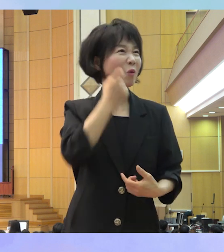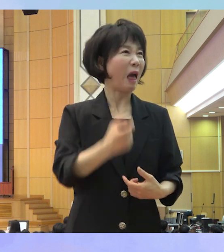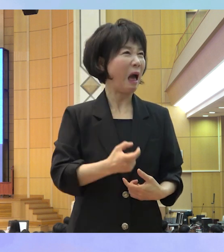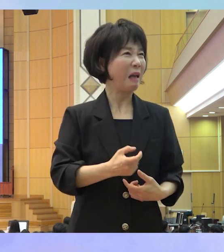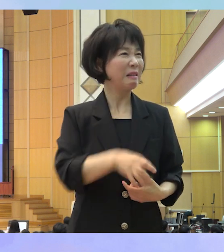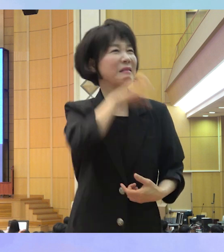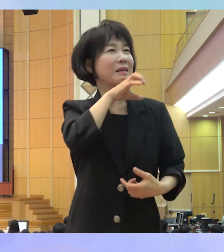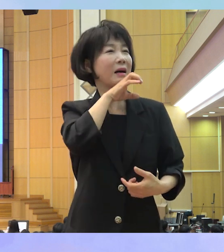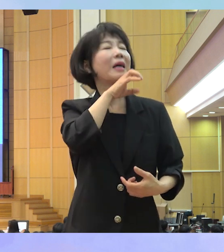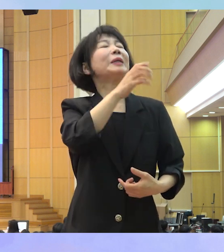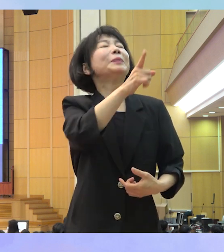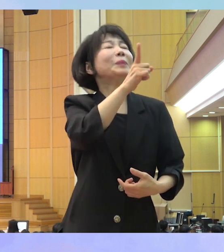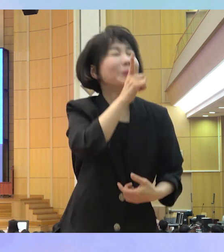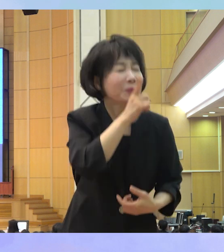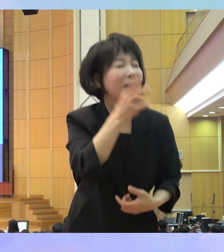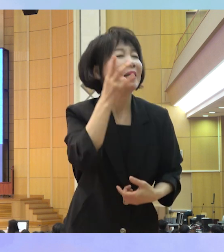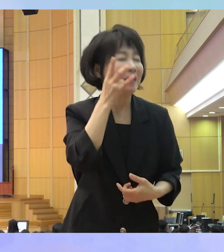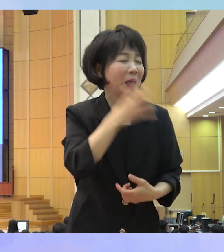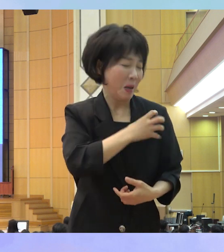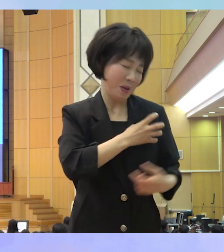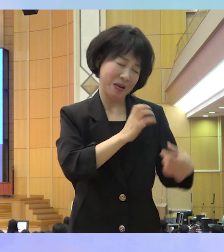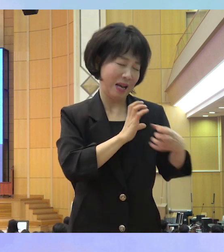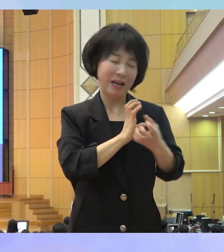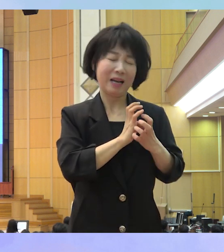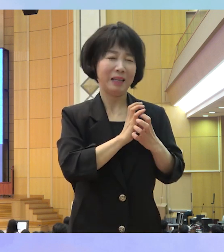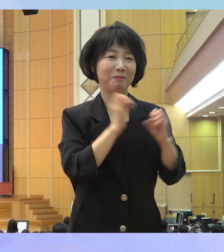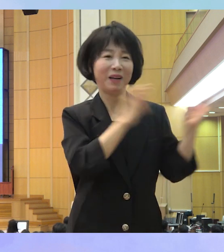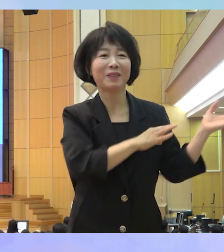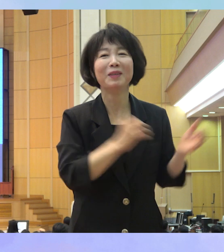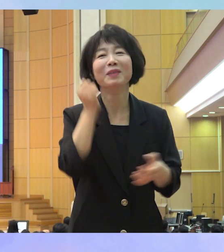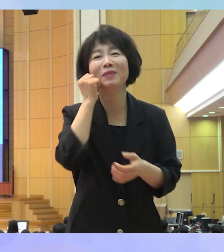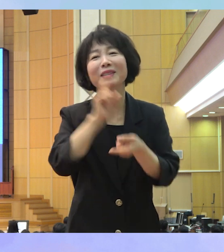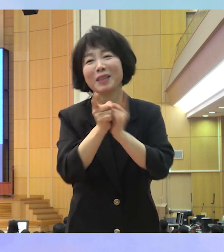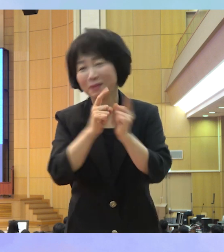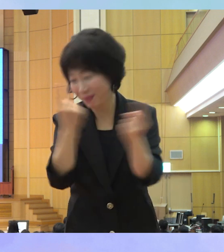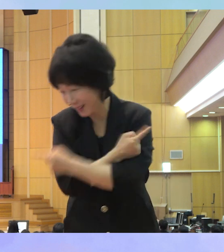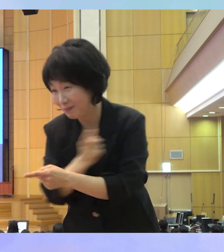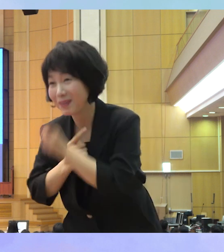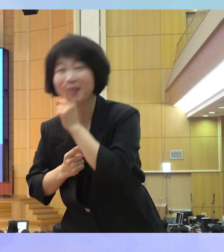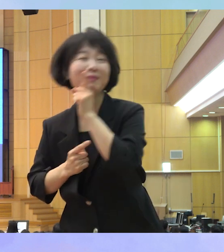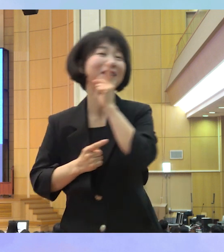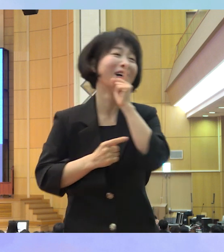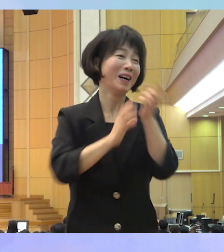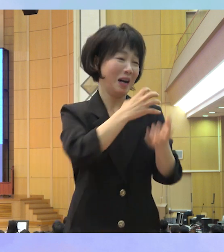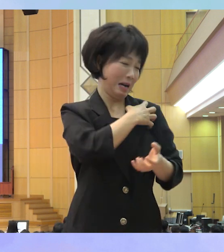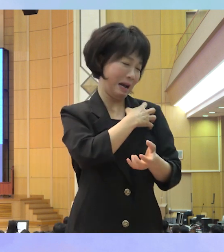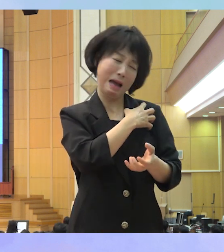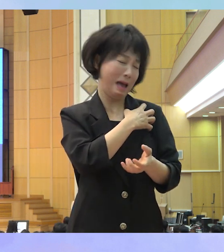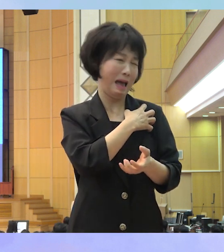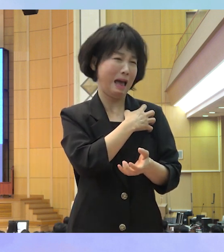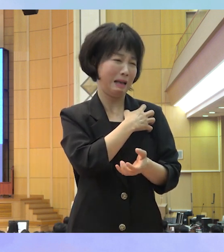틀린 말씀은 아니에요. 카네이션도 비쌉니다, 요즘에. 그래서 이번에는 먹을 수 있는 걸로